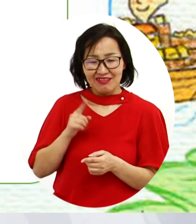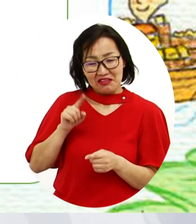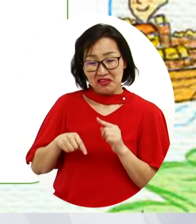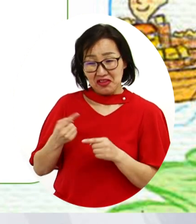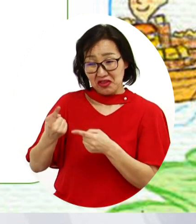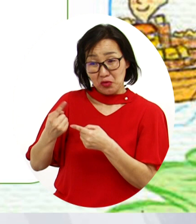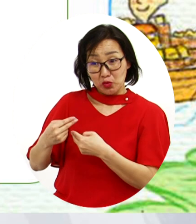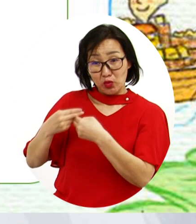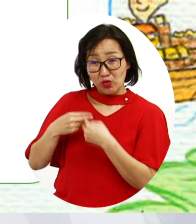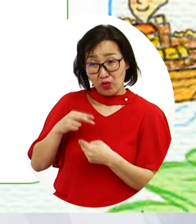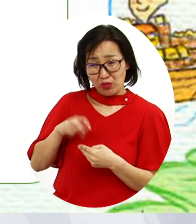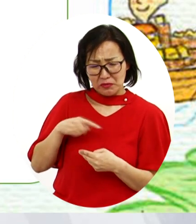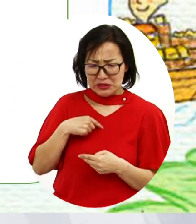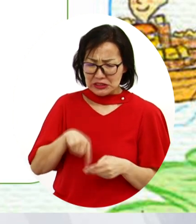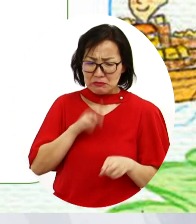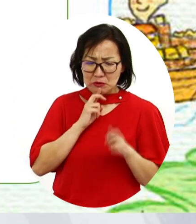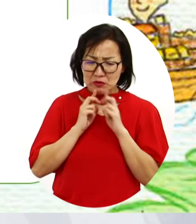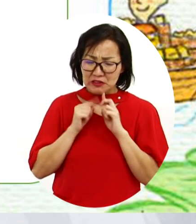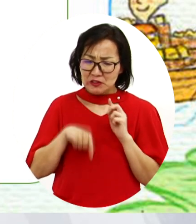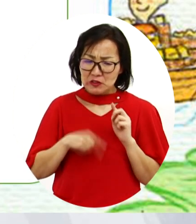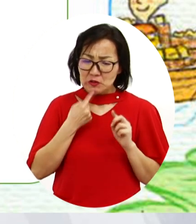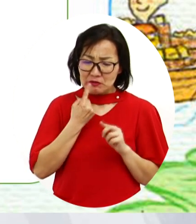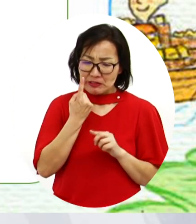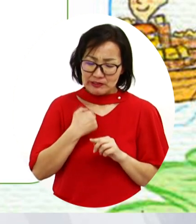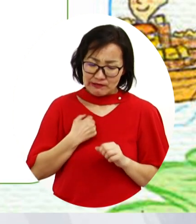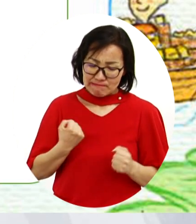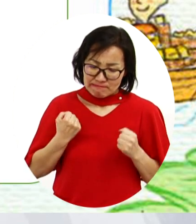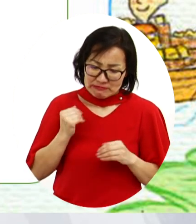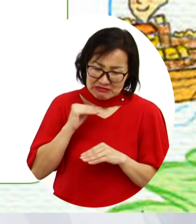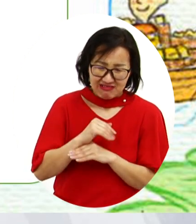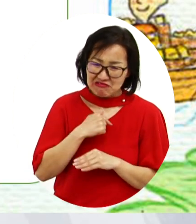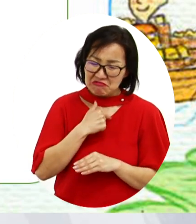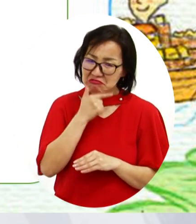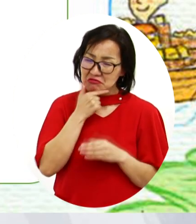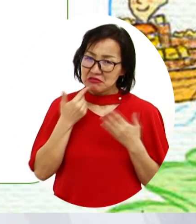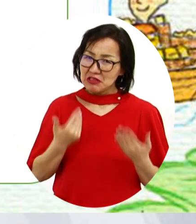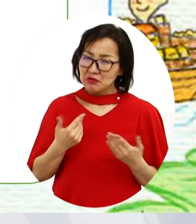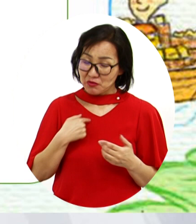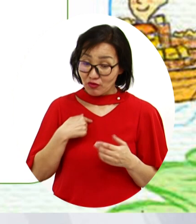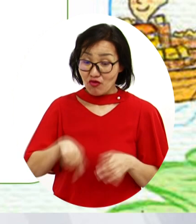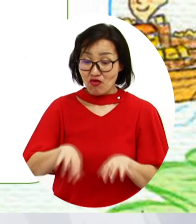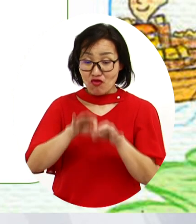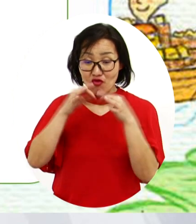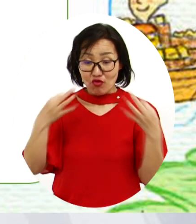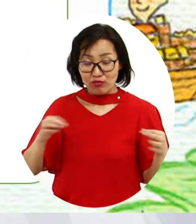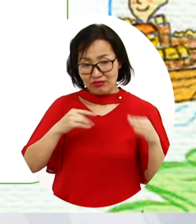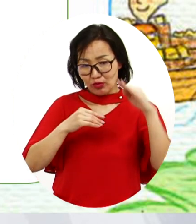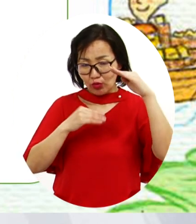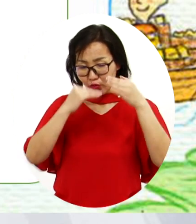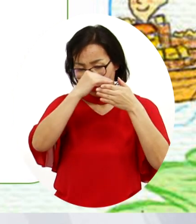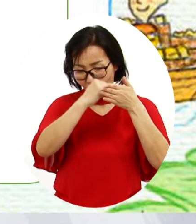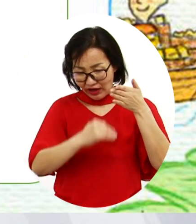Надад хэн нэгэн туслахгүй бол би ийм бэрхшээлтэй хэцүү зүйлийг ганцаараа хийж үнэхээр чадахгүй нь гэсэн өгүүлбэрүүдийг